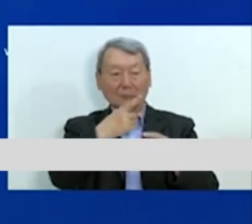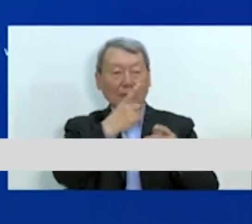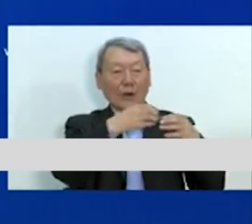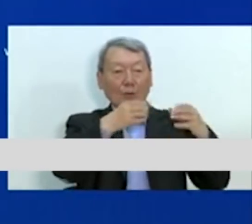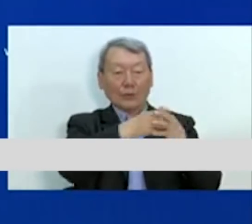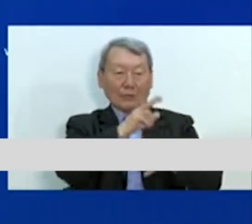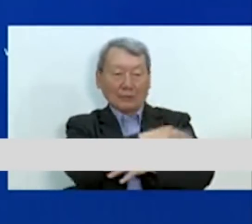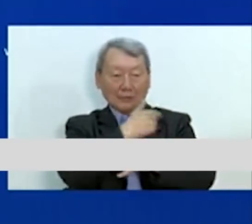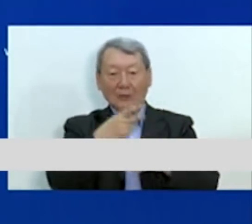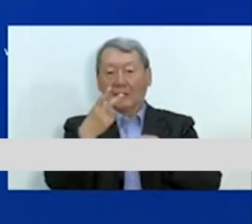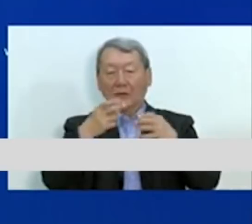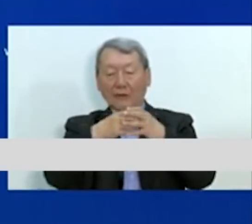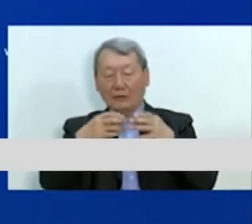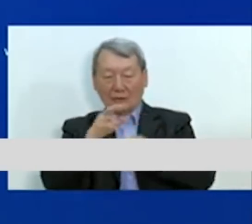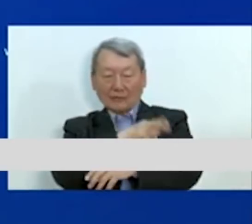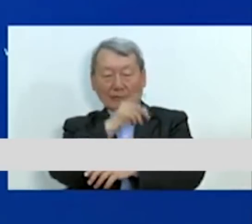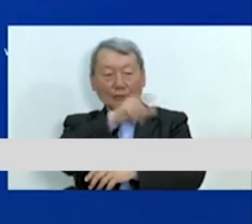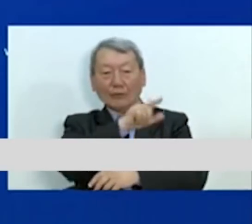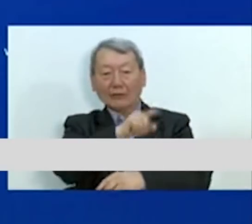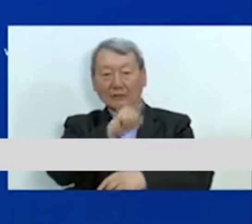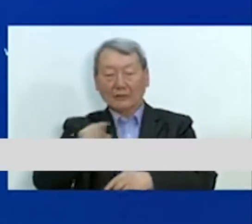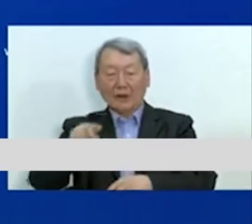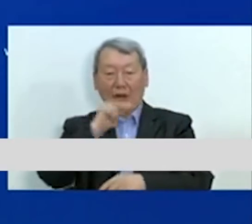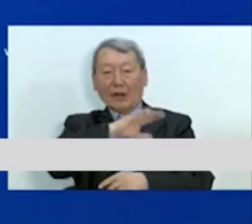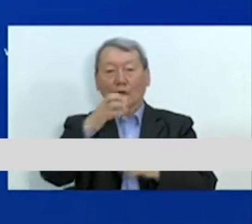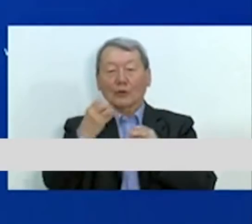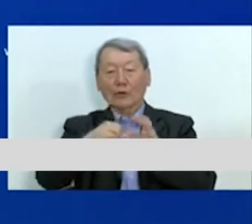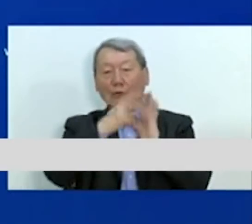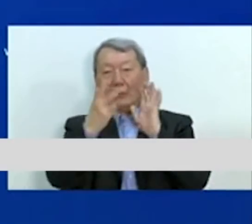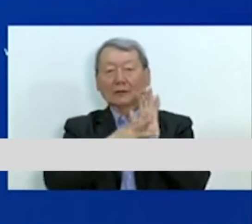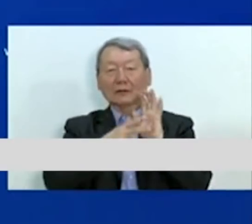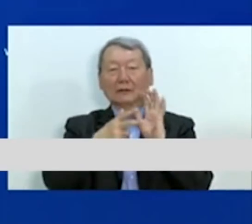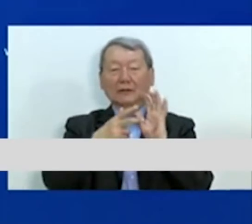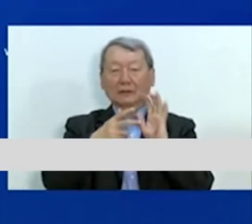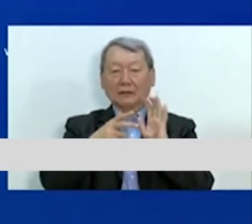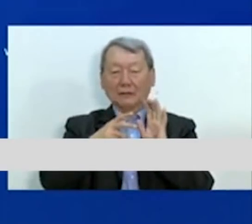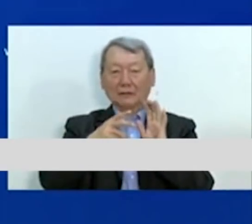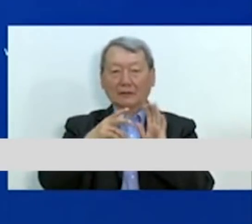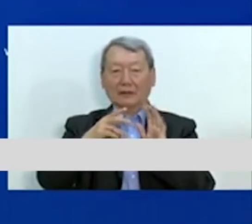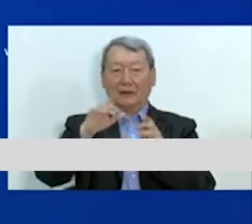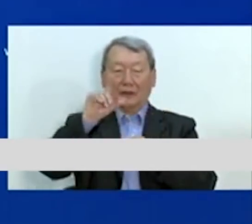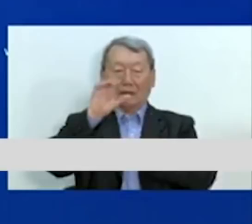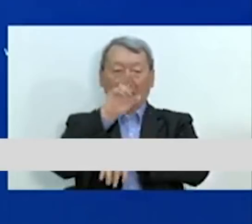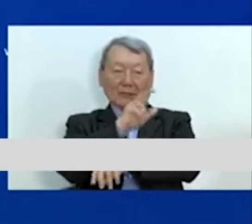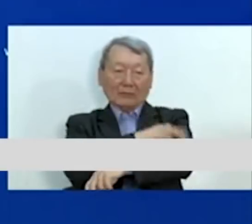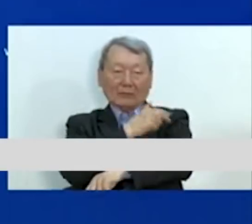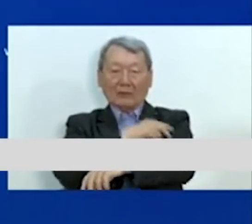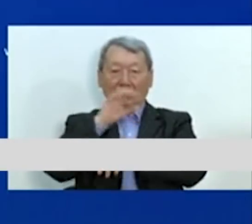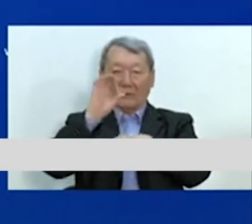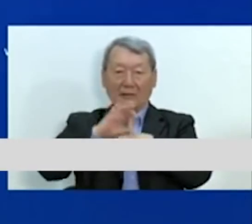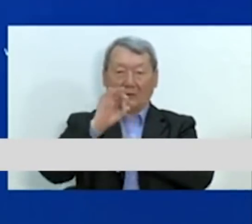ошол медицина мекеме уюмдарында иштеп аткан дагы 18 ар түрдүү кызмат кылган 18